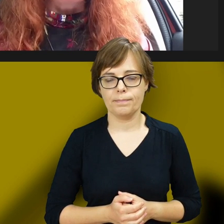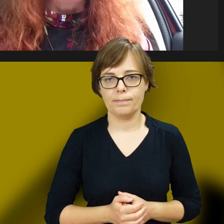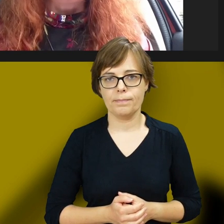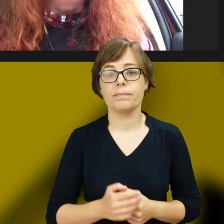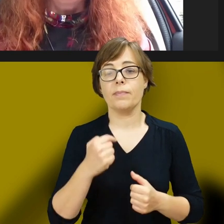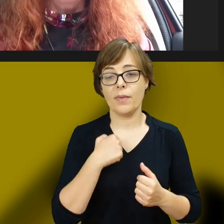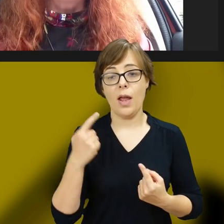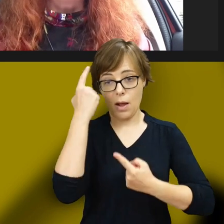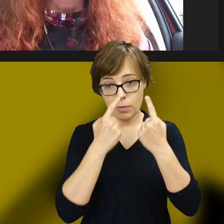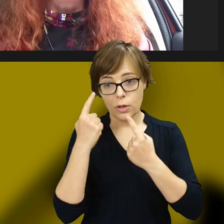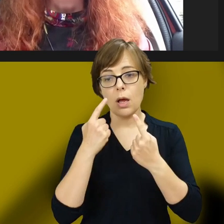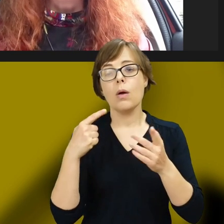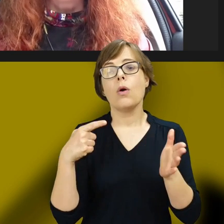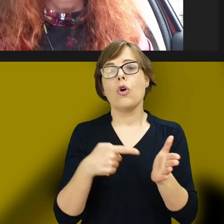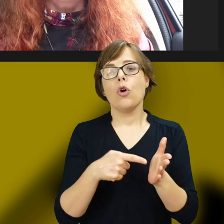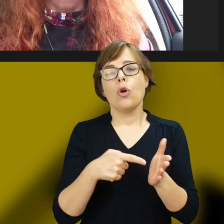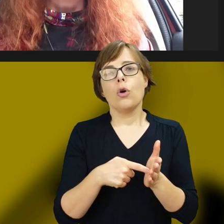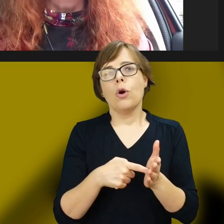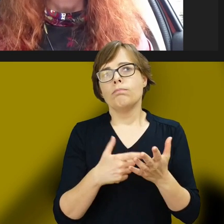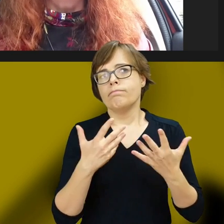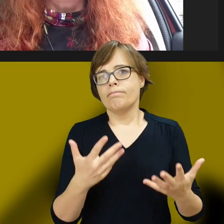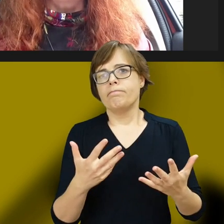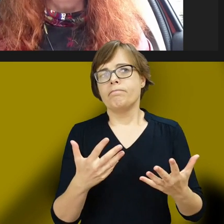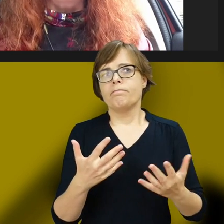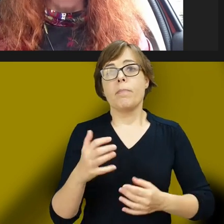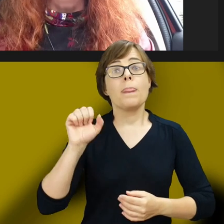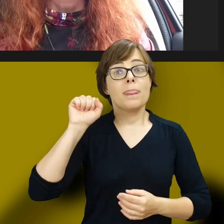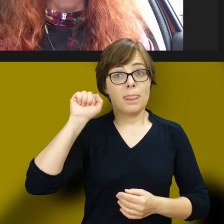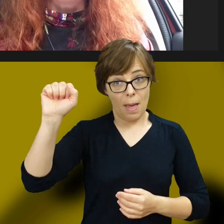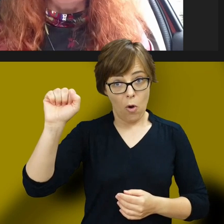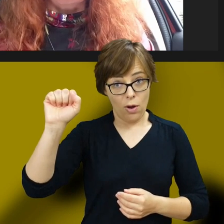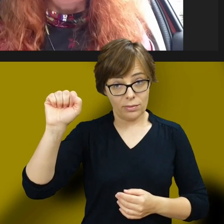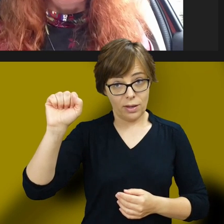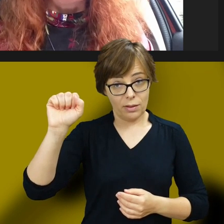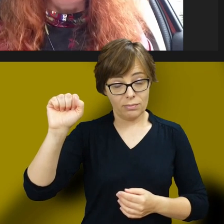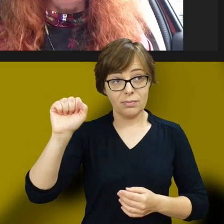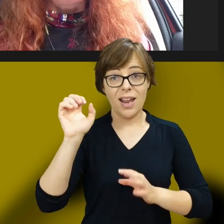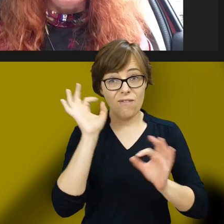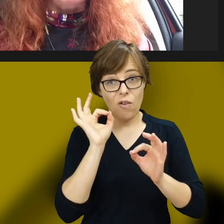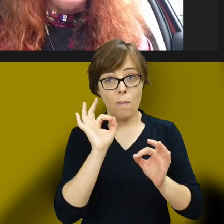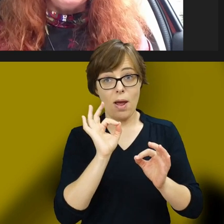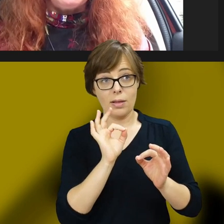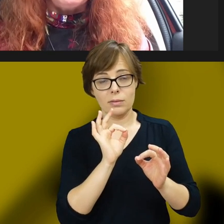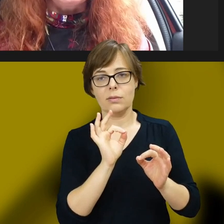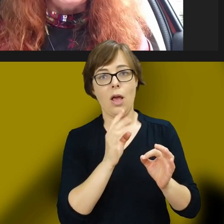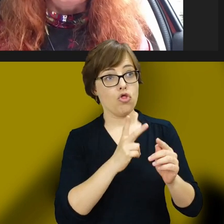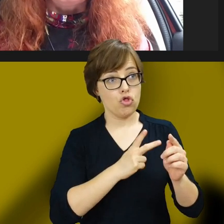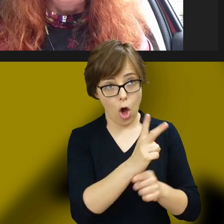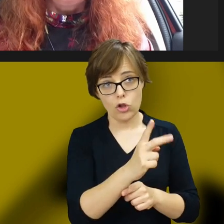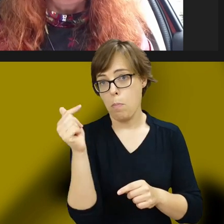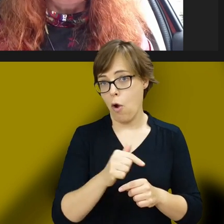uważałam, że to jest w demokracji dostęp do informacji nie tylko dla dziennikarzy, ale